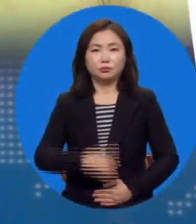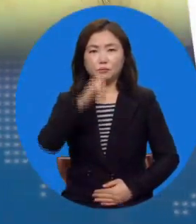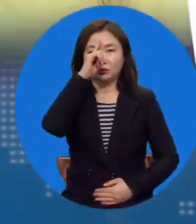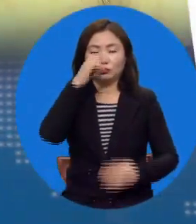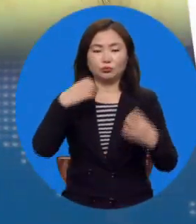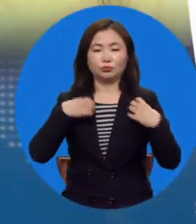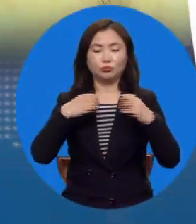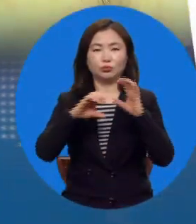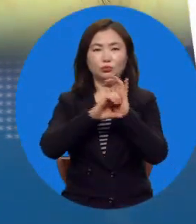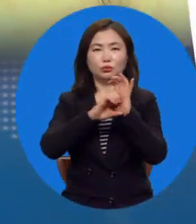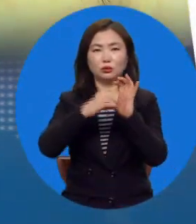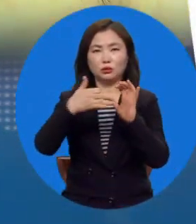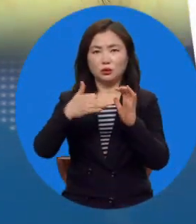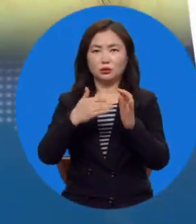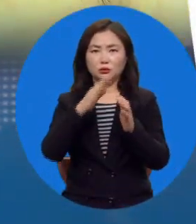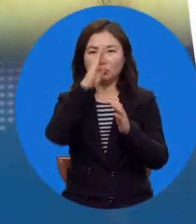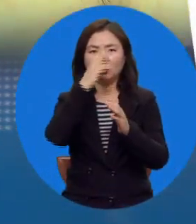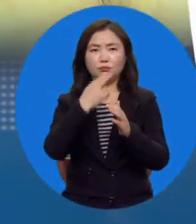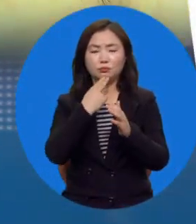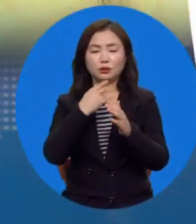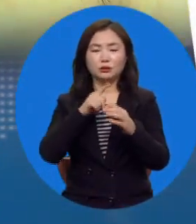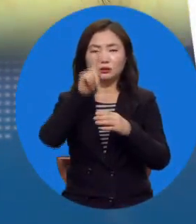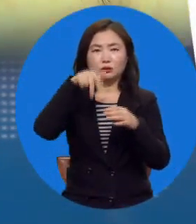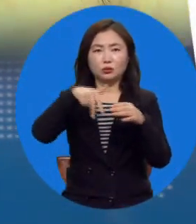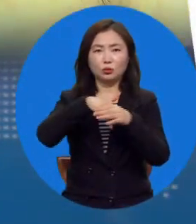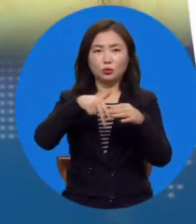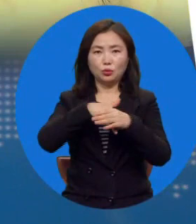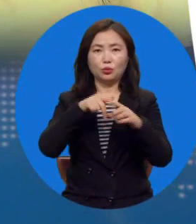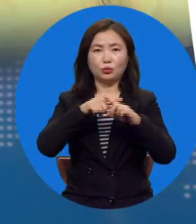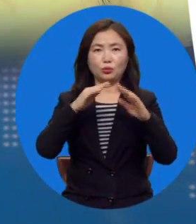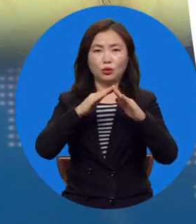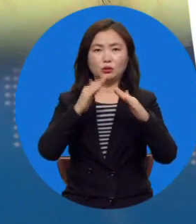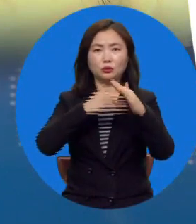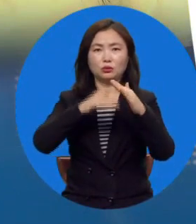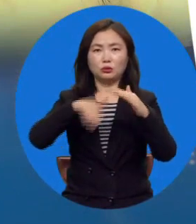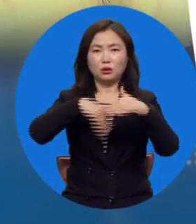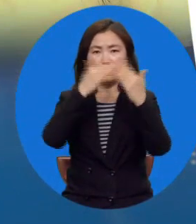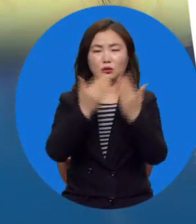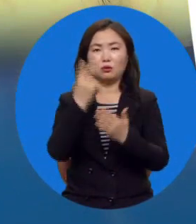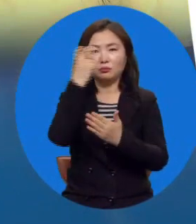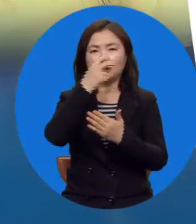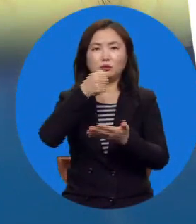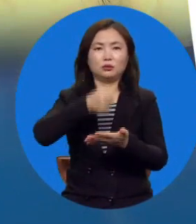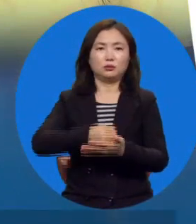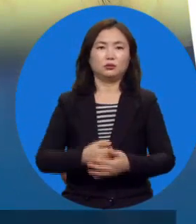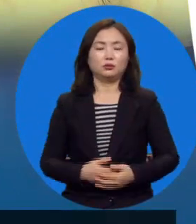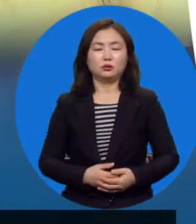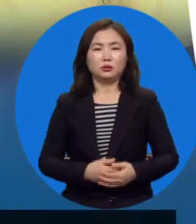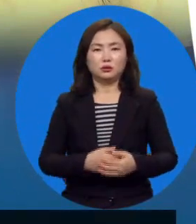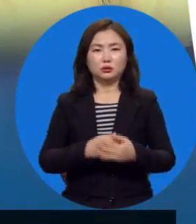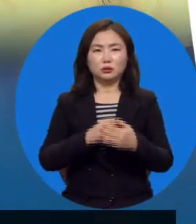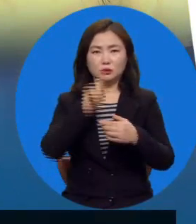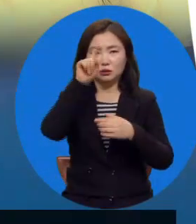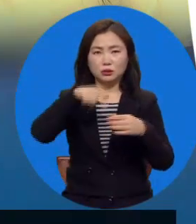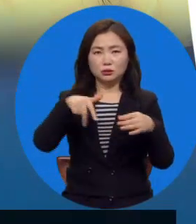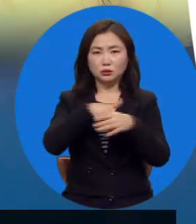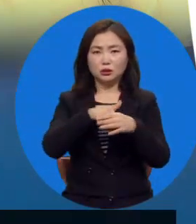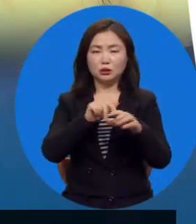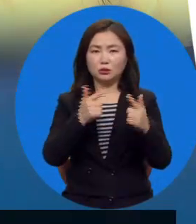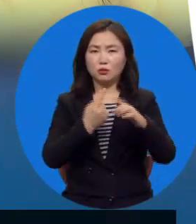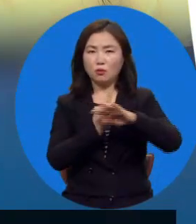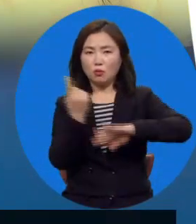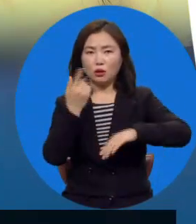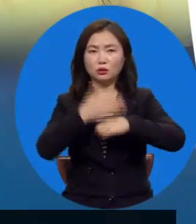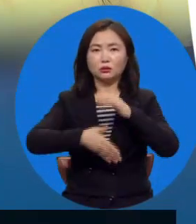정부가 코로나 일고 증상이 없는 신천지 대구교회 전체 신도들도 모두 검사를 하기로 했습니다 또 신천지 신도가